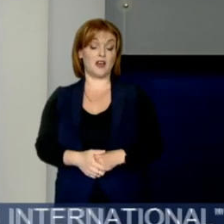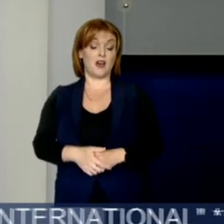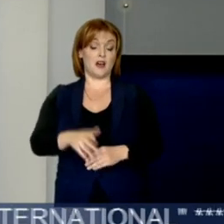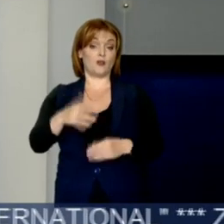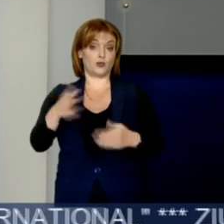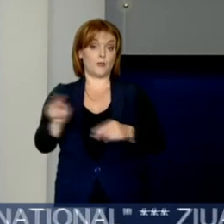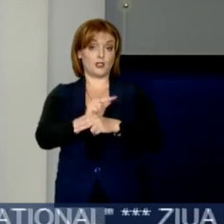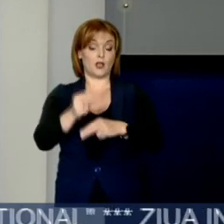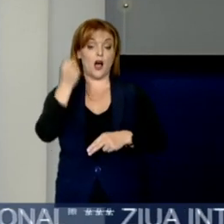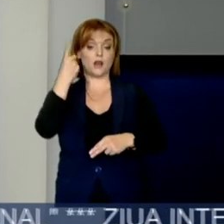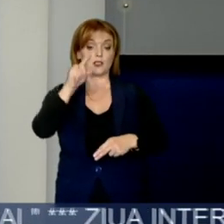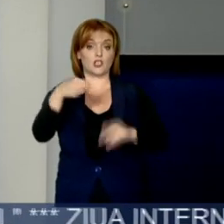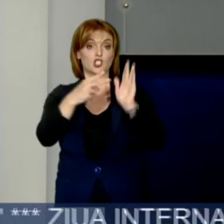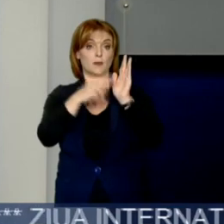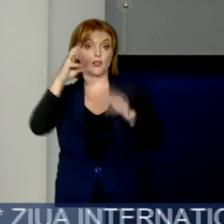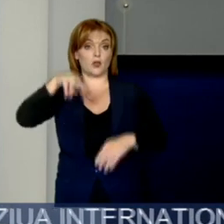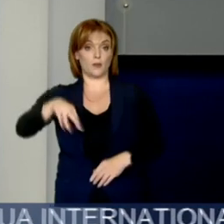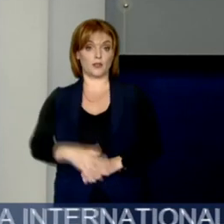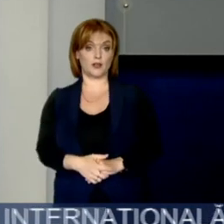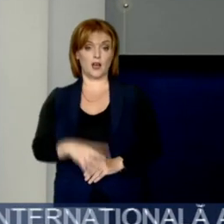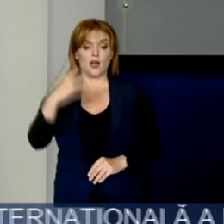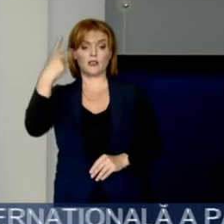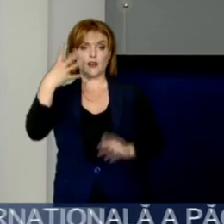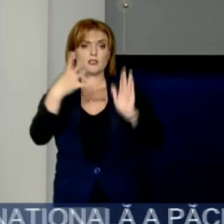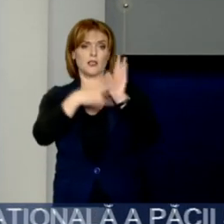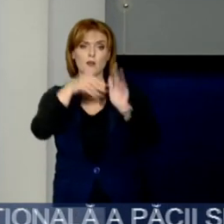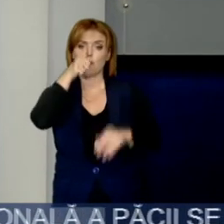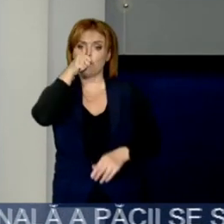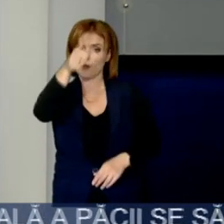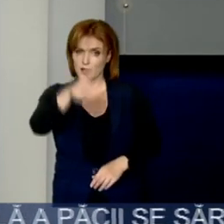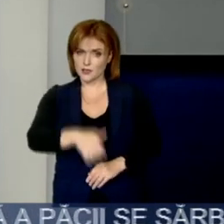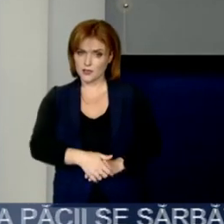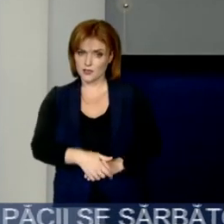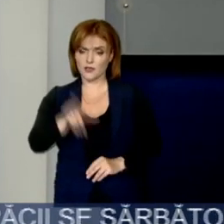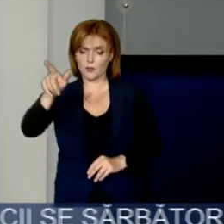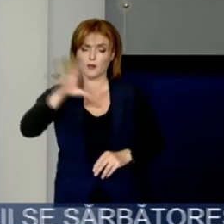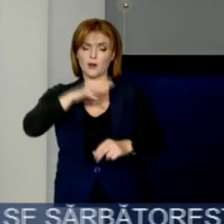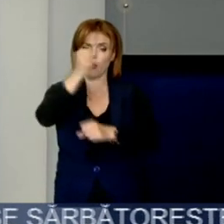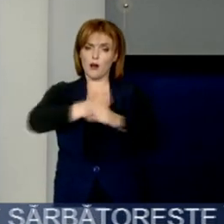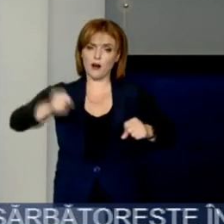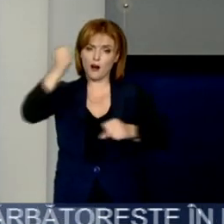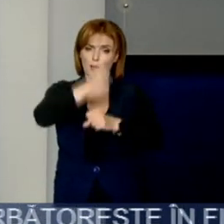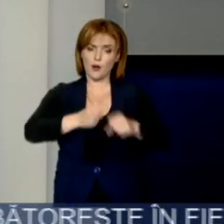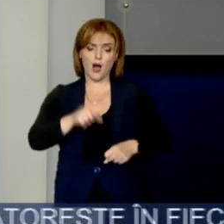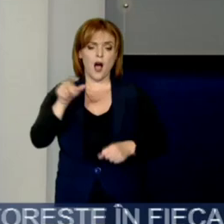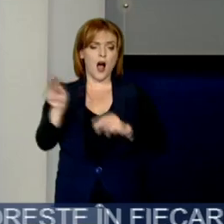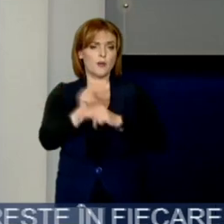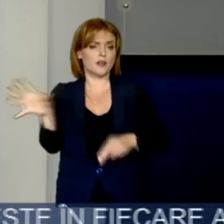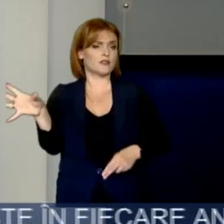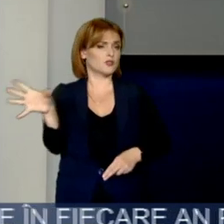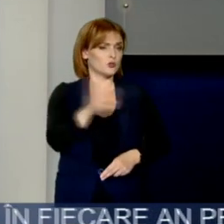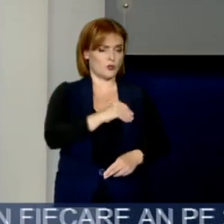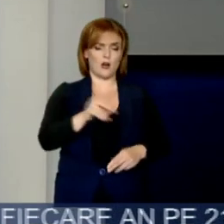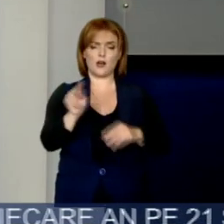11,7 km după 29 de luni în care a schimbat toate straturile, începând de la fundație, a reparat podurile